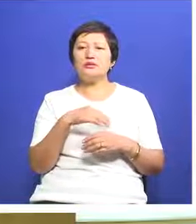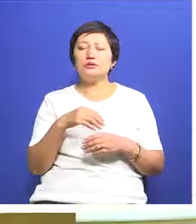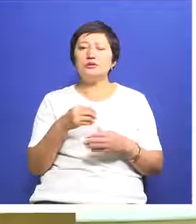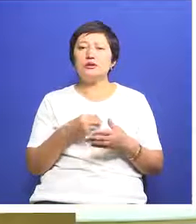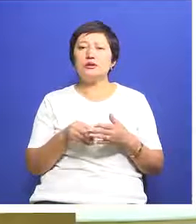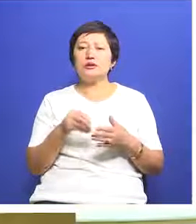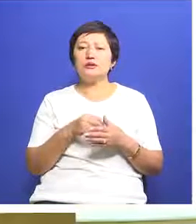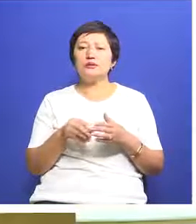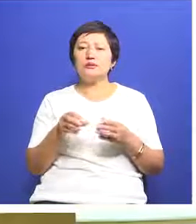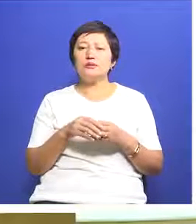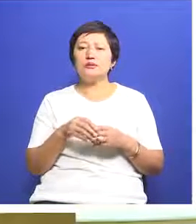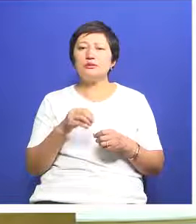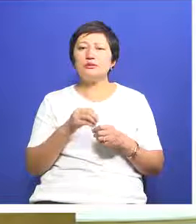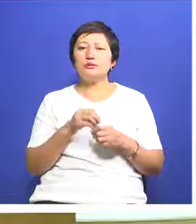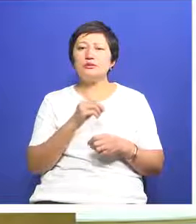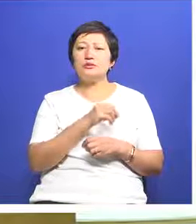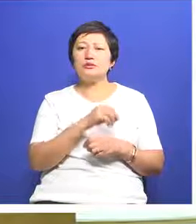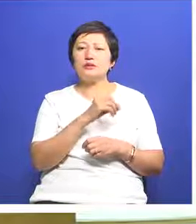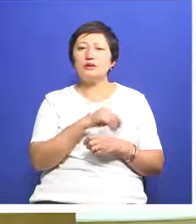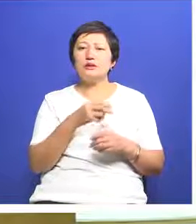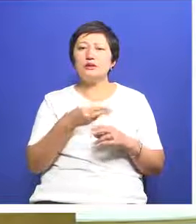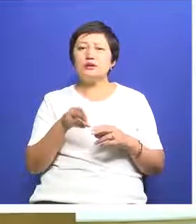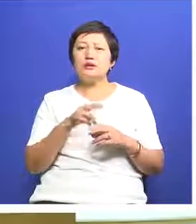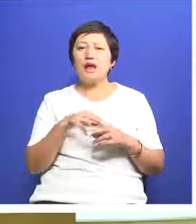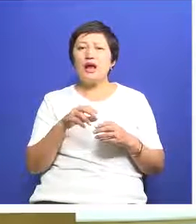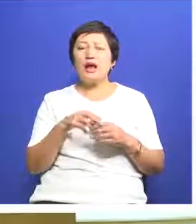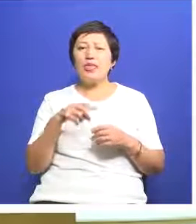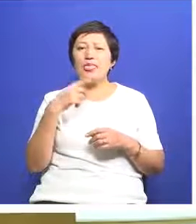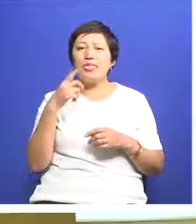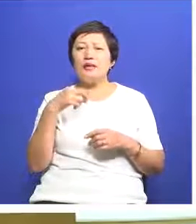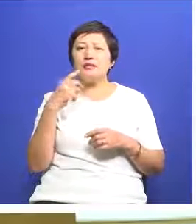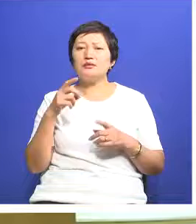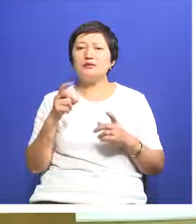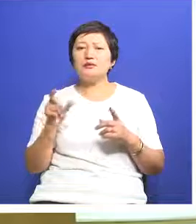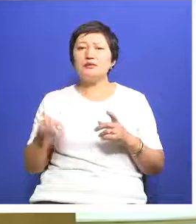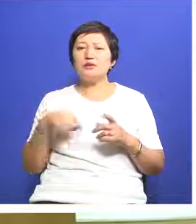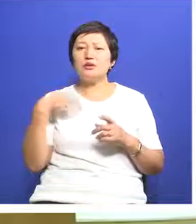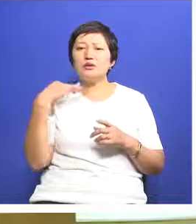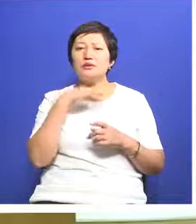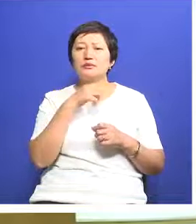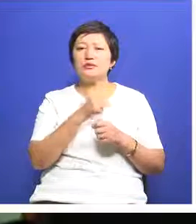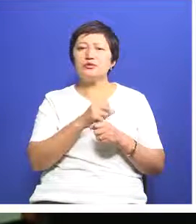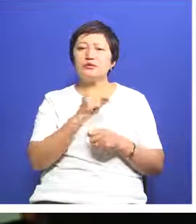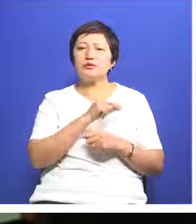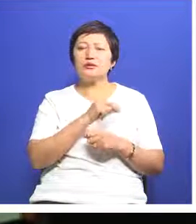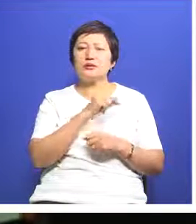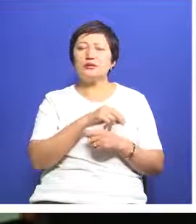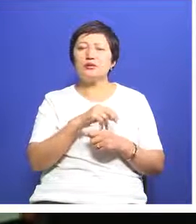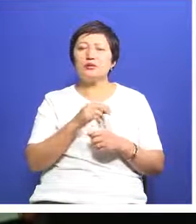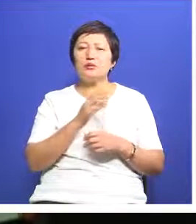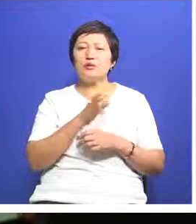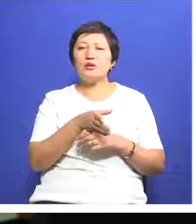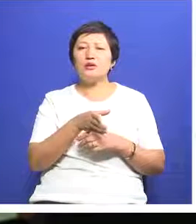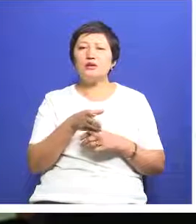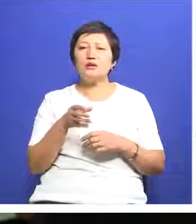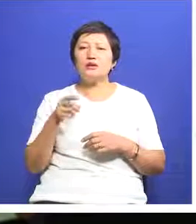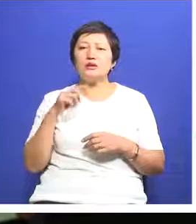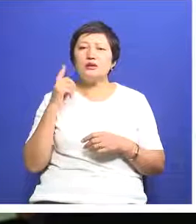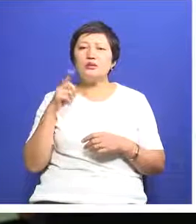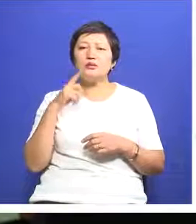қаржы өрді жұмсалады. Содан кейін жаңа демеушілер есебінен көптеген жұмыстар атқарылып жатыр. Болашақтың тірегі бүгінгі